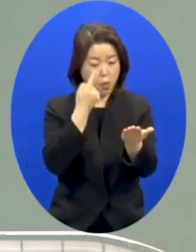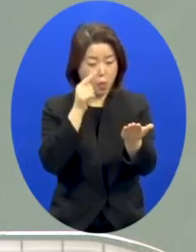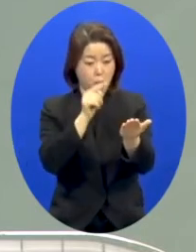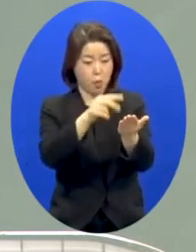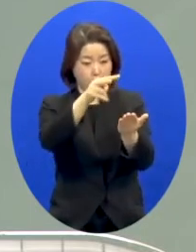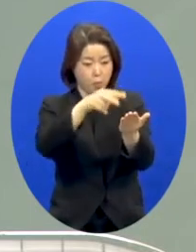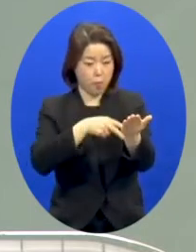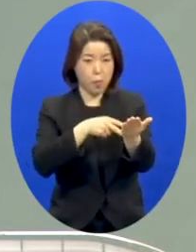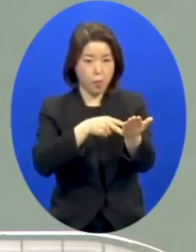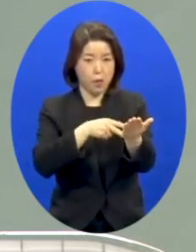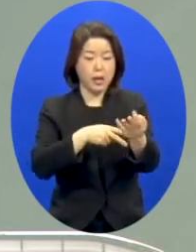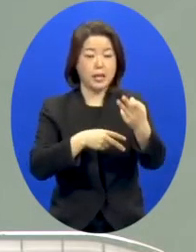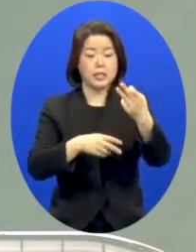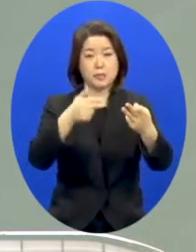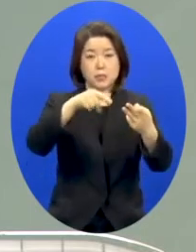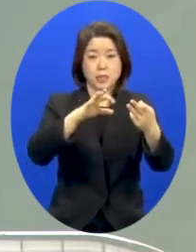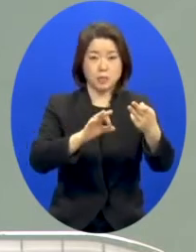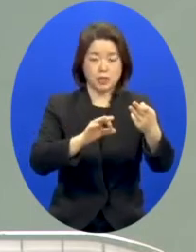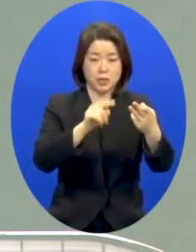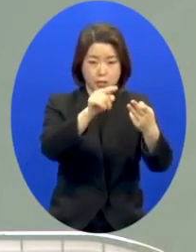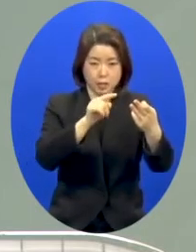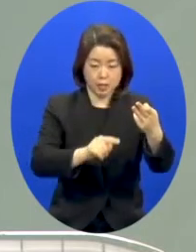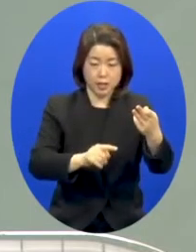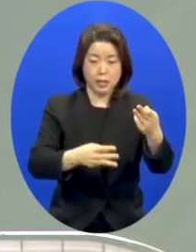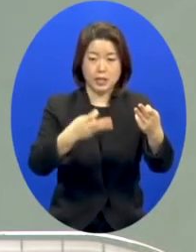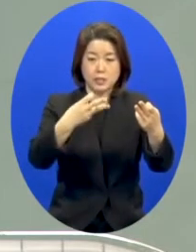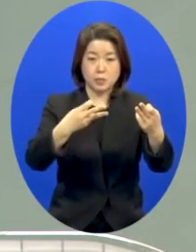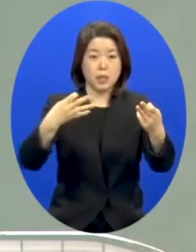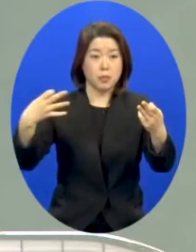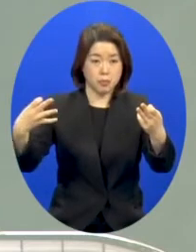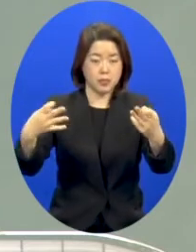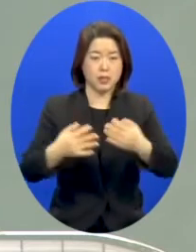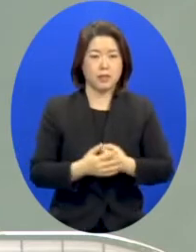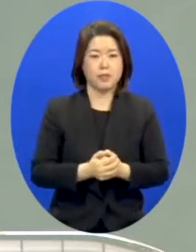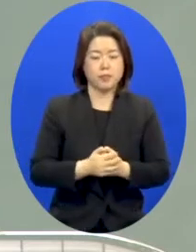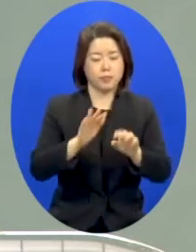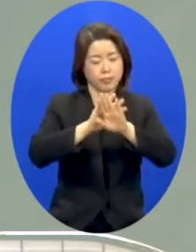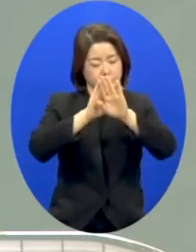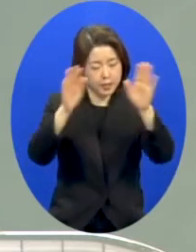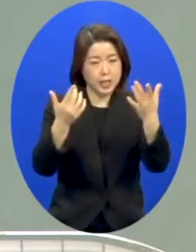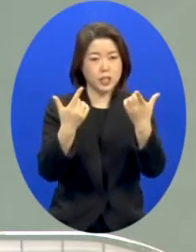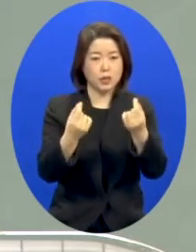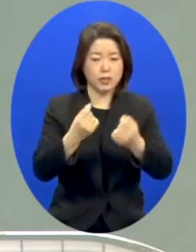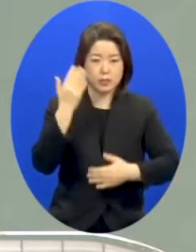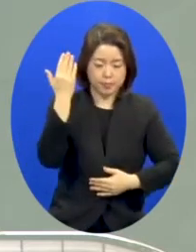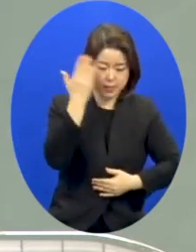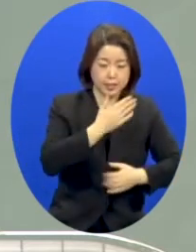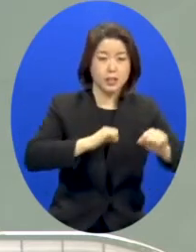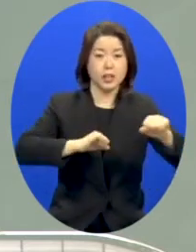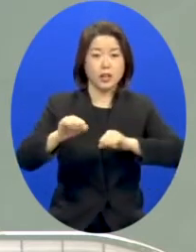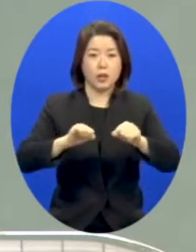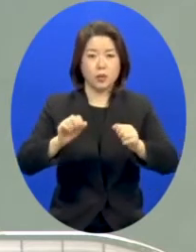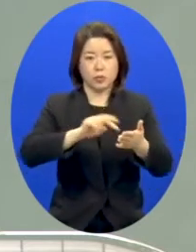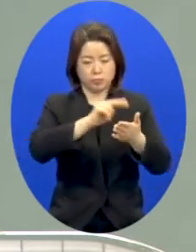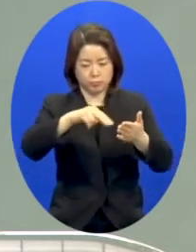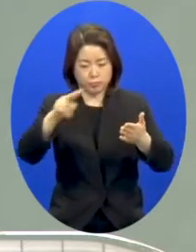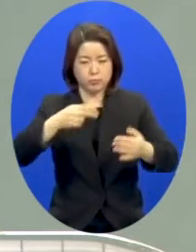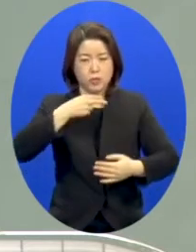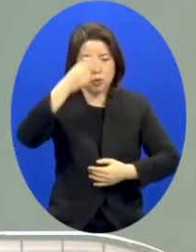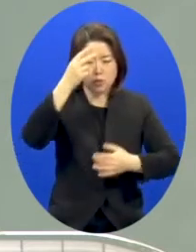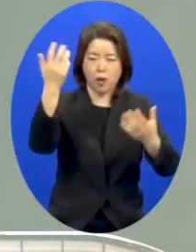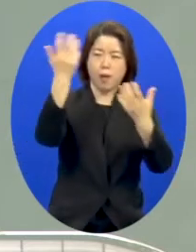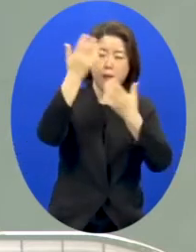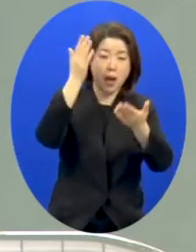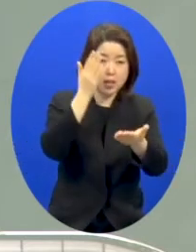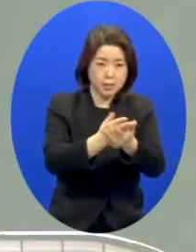리 로마서 13장 13절 14절 비었습니다 낮에 와 같이 단정히 행하고 방탕과 거나 술 취하지